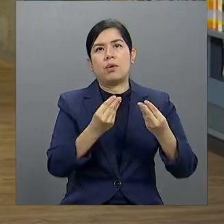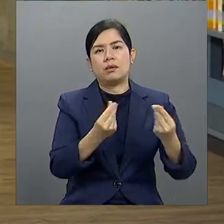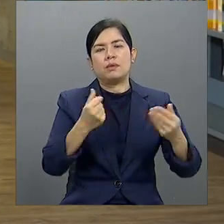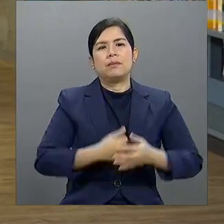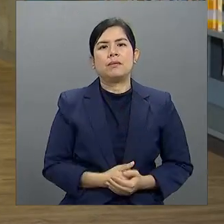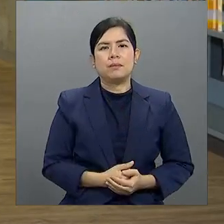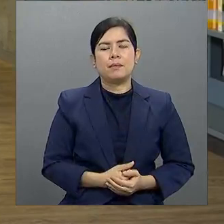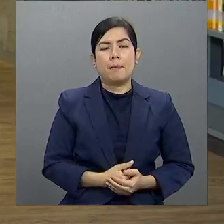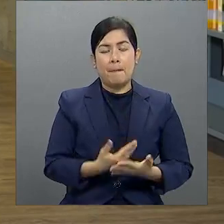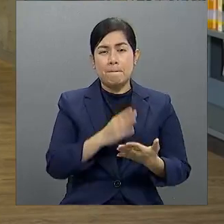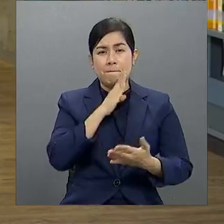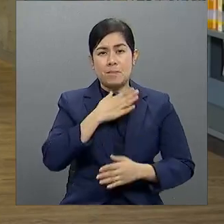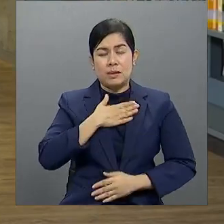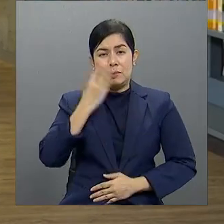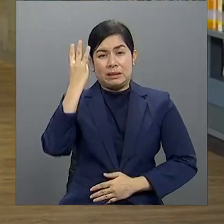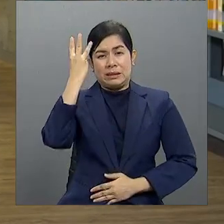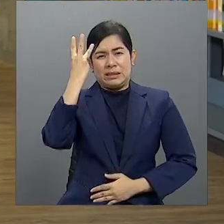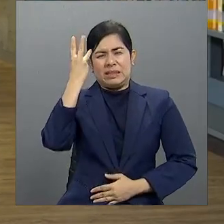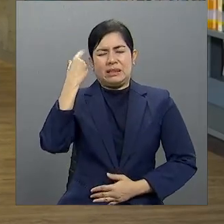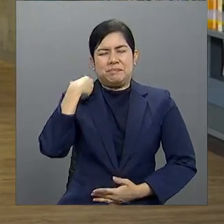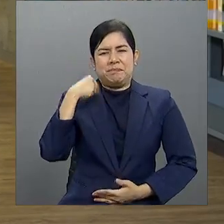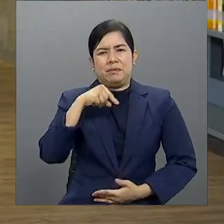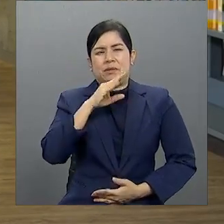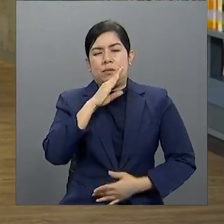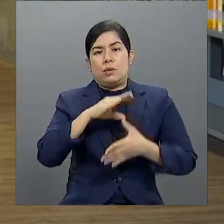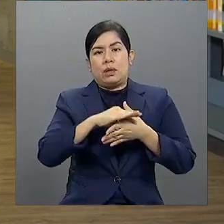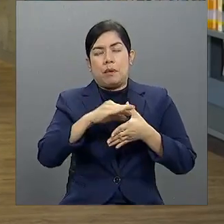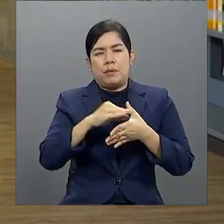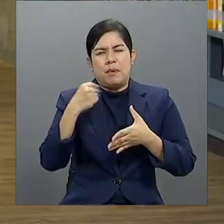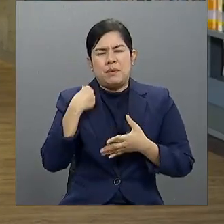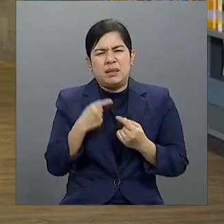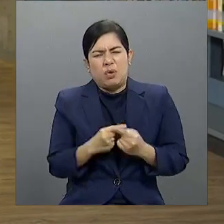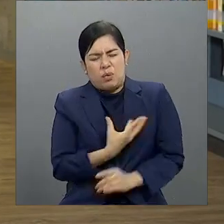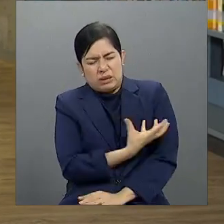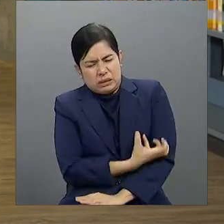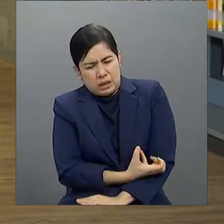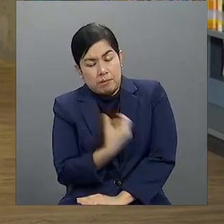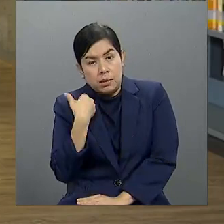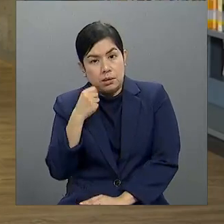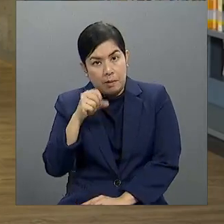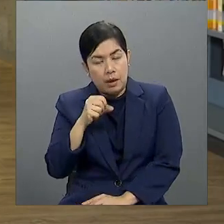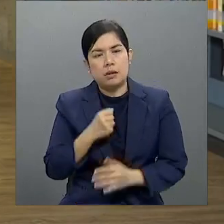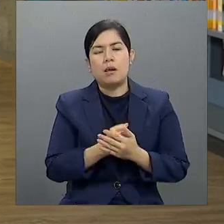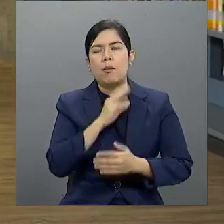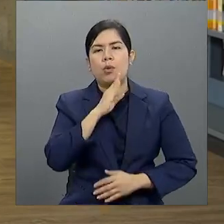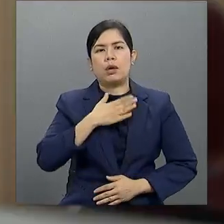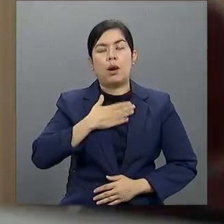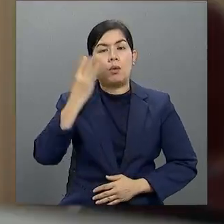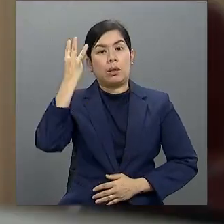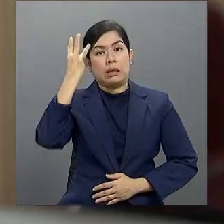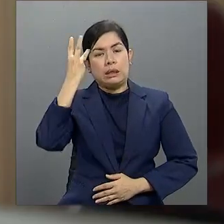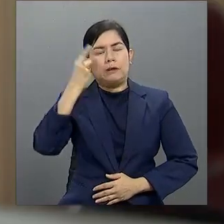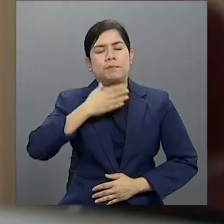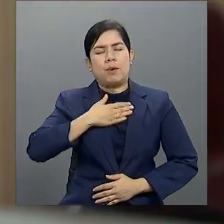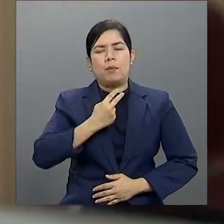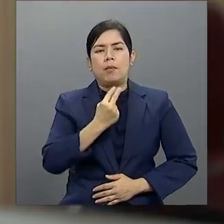ก็ทำให้ร่างกายของเราโดยเฉพาะกล้ามเนื้อเนี่ยมันปวดเมื่อยได้เลยเหรอฮะ ใช่คือบางทีเวลาเราเครียดเนี่ยการหายใจเราจะไม่ปกติใช่ไหมคะอาจจะมี